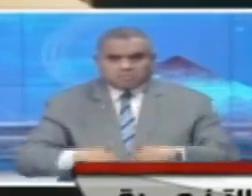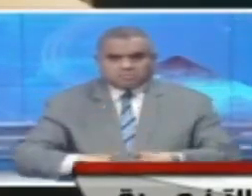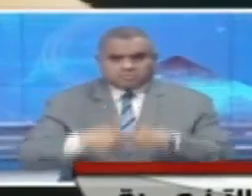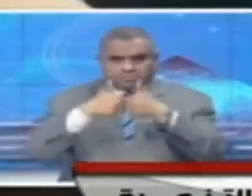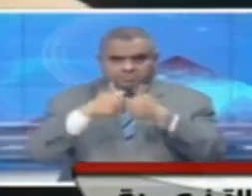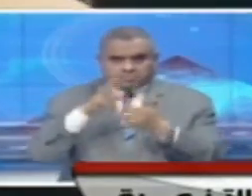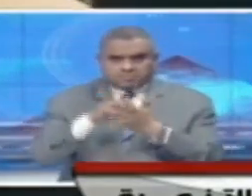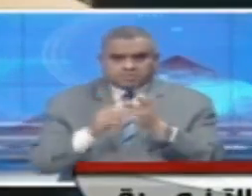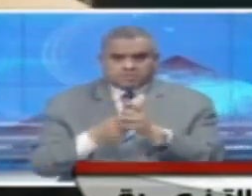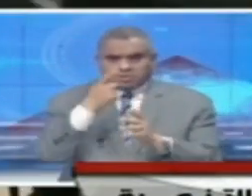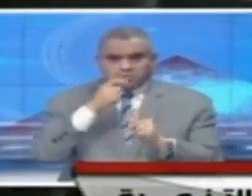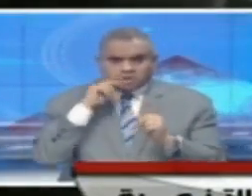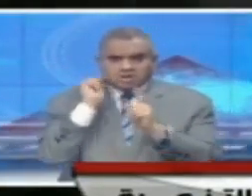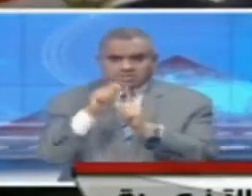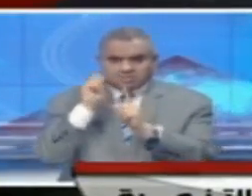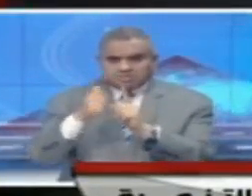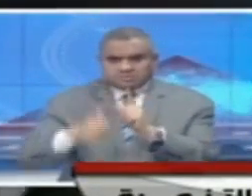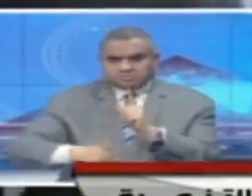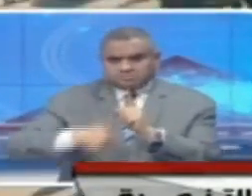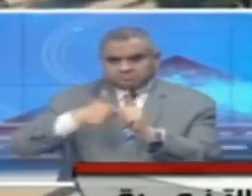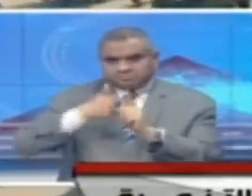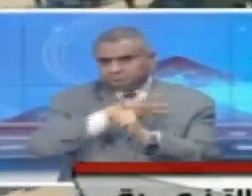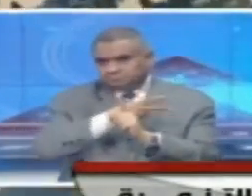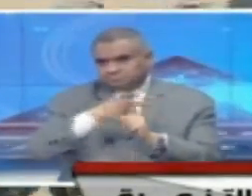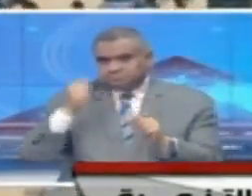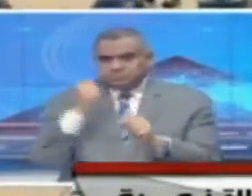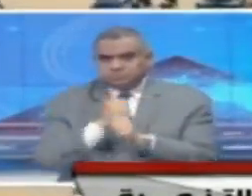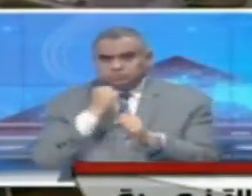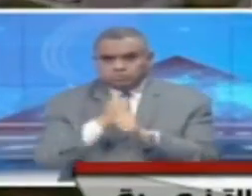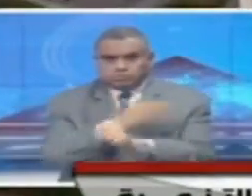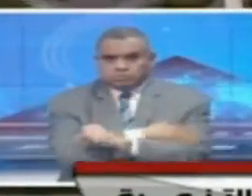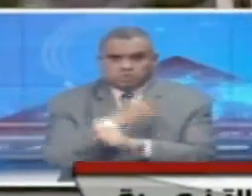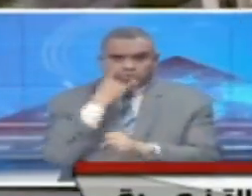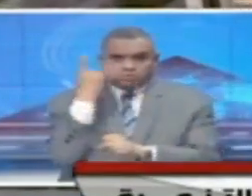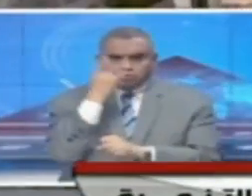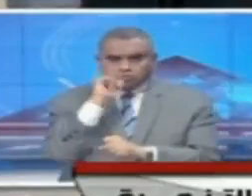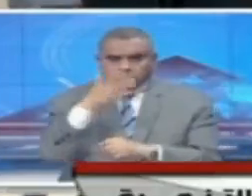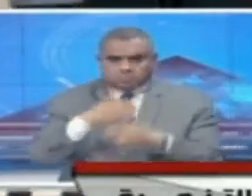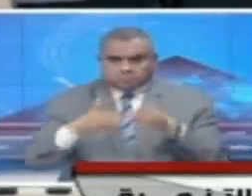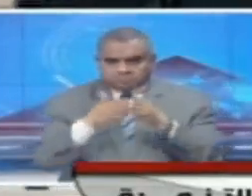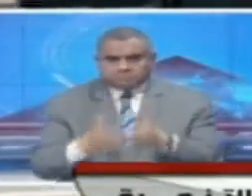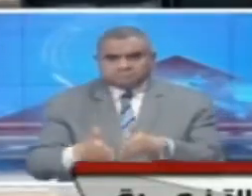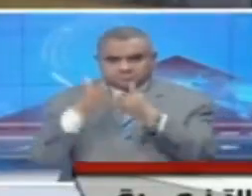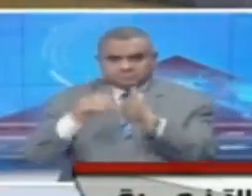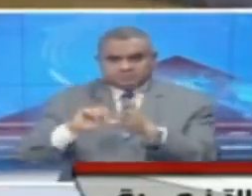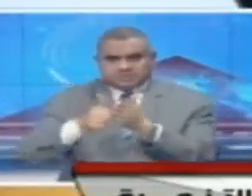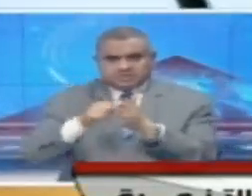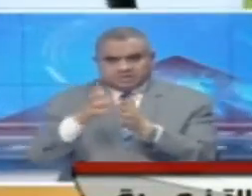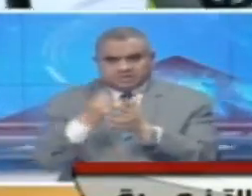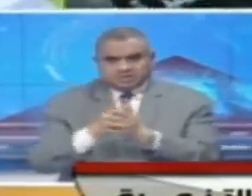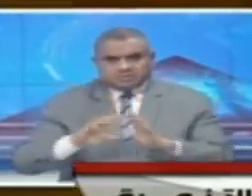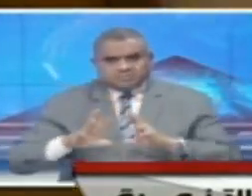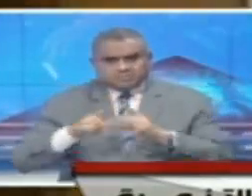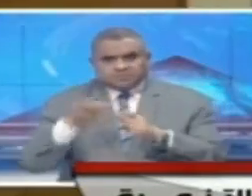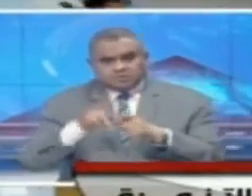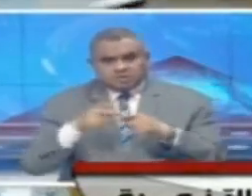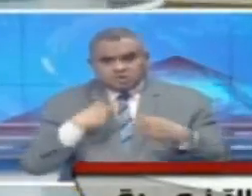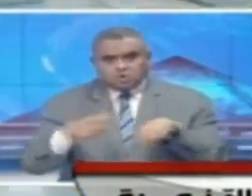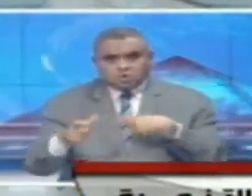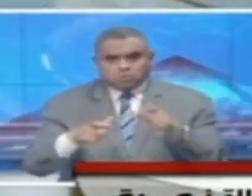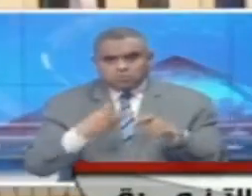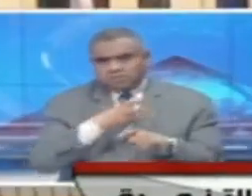يد التحديث لتطال كافة مجالات العمل الأمني، إنشاءات جديدة وتكنولوجيات حديثة.